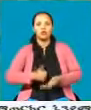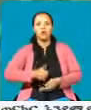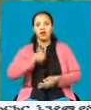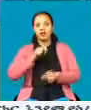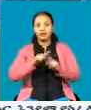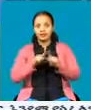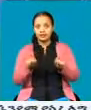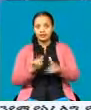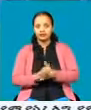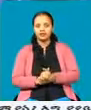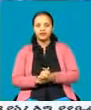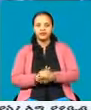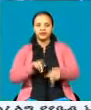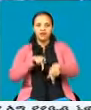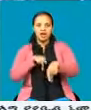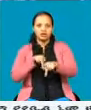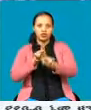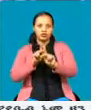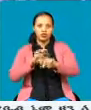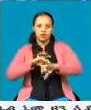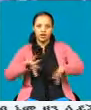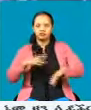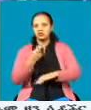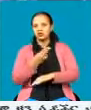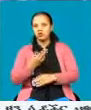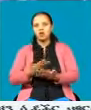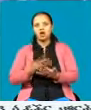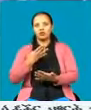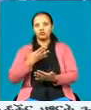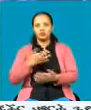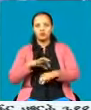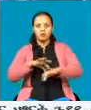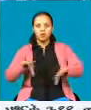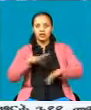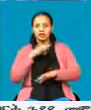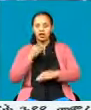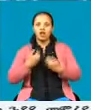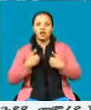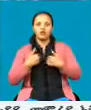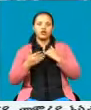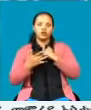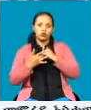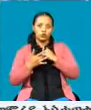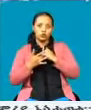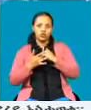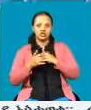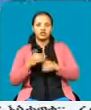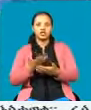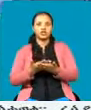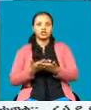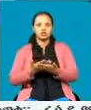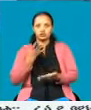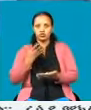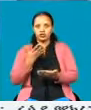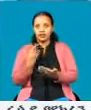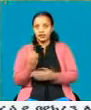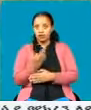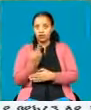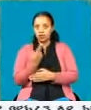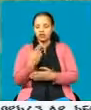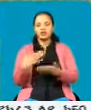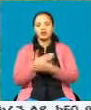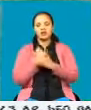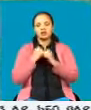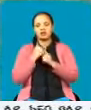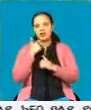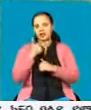በዋነኛነት ግን አርሶ አደሩ መሬቱ ተጠቅሞ ባለሀብቱ መሬቱንና ያለው ቴክኖሎጂ ሪሶርሱን ተጠቅሞ እንዲያመርት